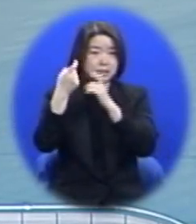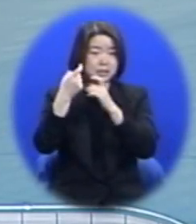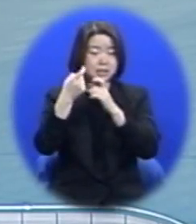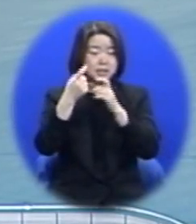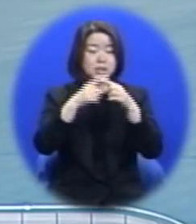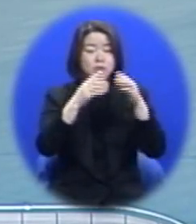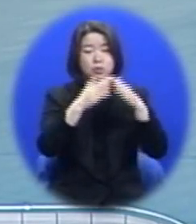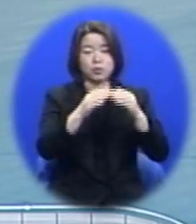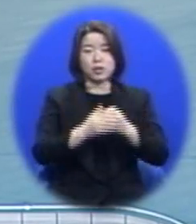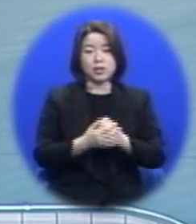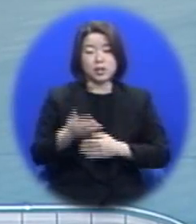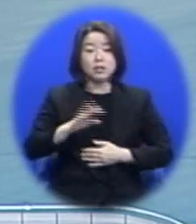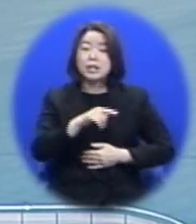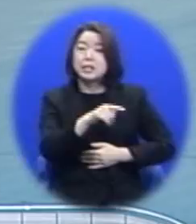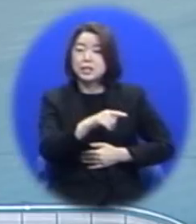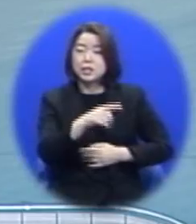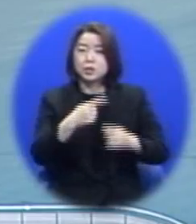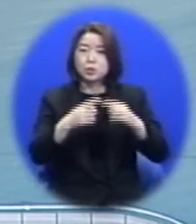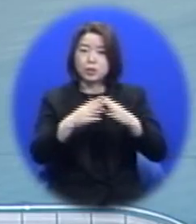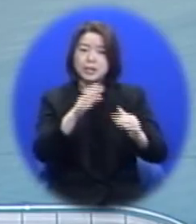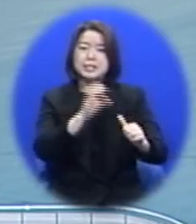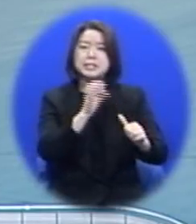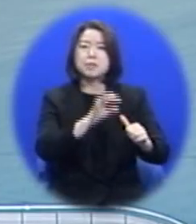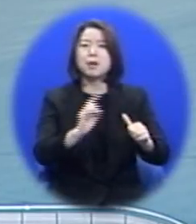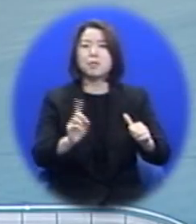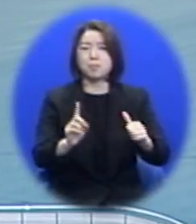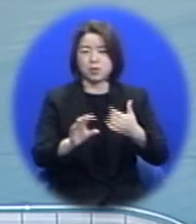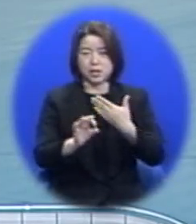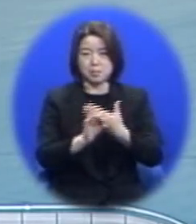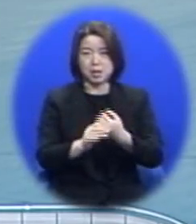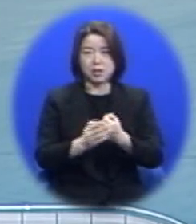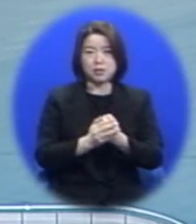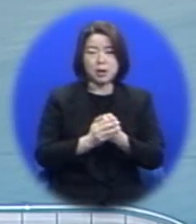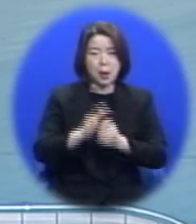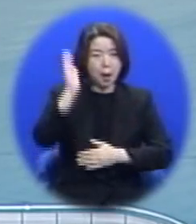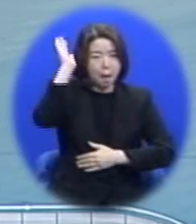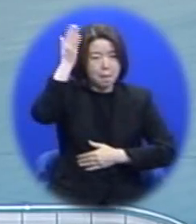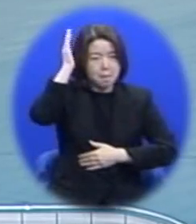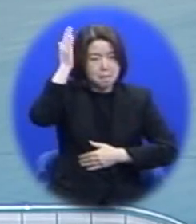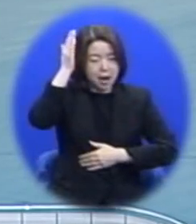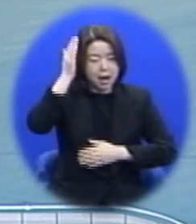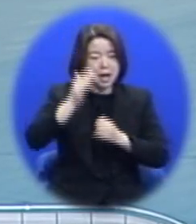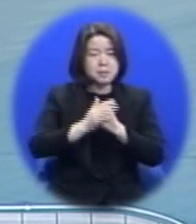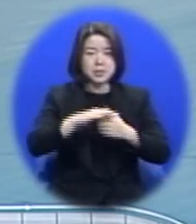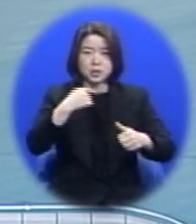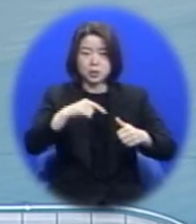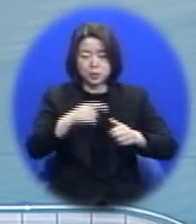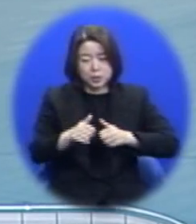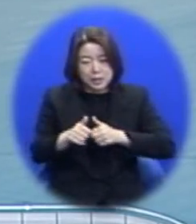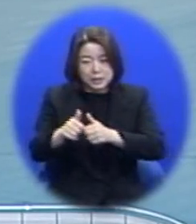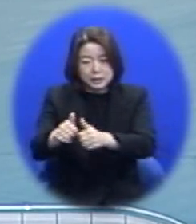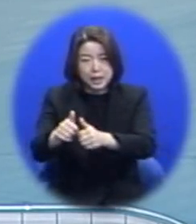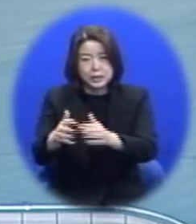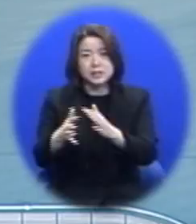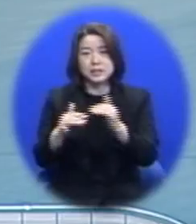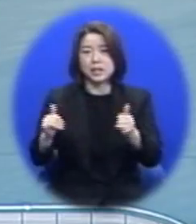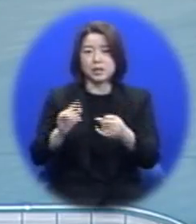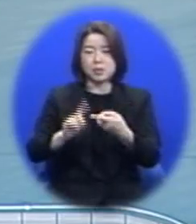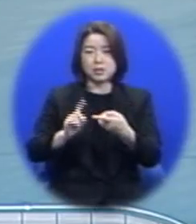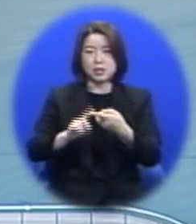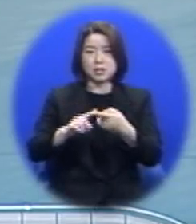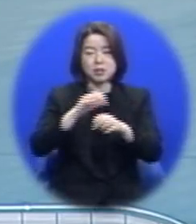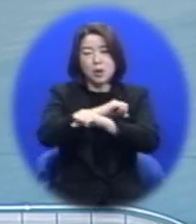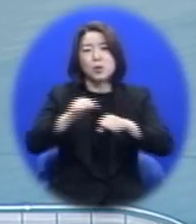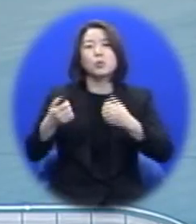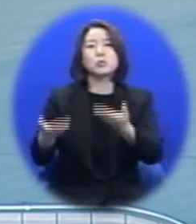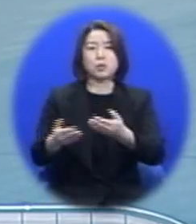있었습니다. 그것은 발람의 교훈을 따르는 이들을 용납해 준 일입니다. 14절 말씀에